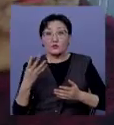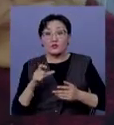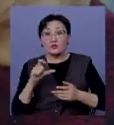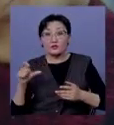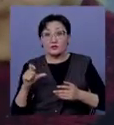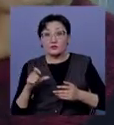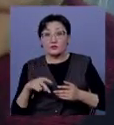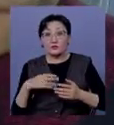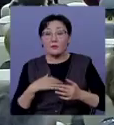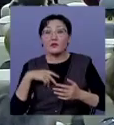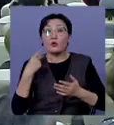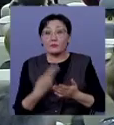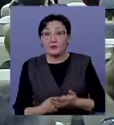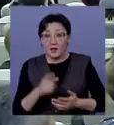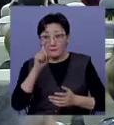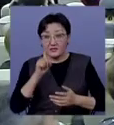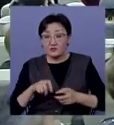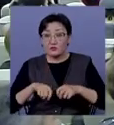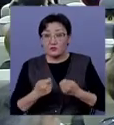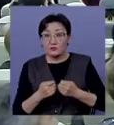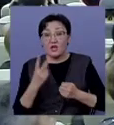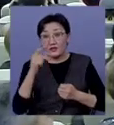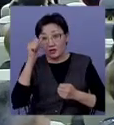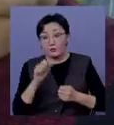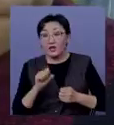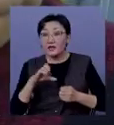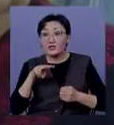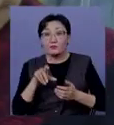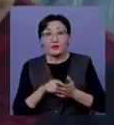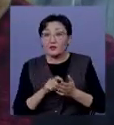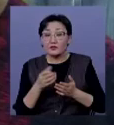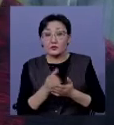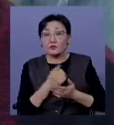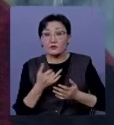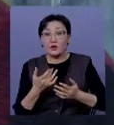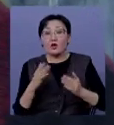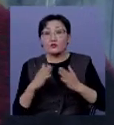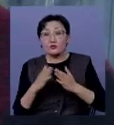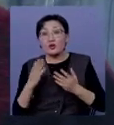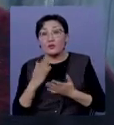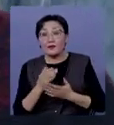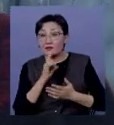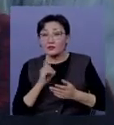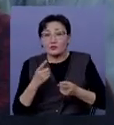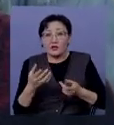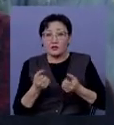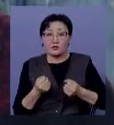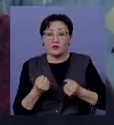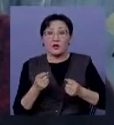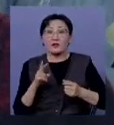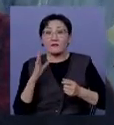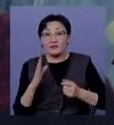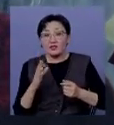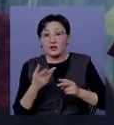Мен позвоночным сынып кеткен. Не қай болды айсыздан көрмейтін. Сонда үй жай бар адамдар, олар не үшін алатын мен түсінбеймін. Олар үйлерінде отыр, квартираны